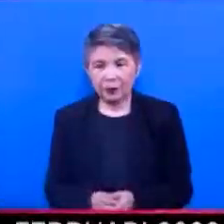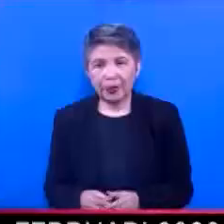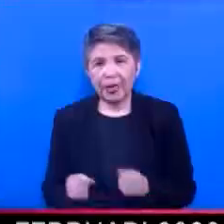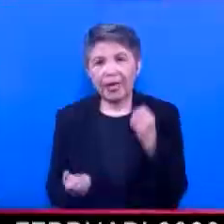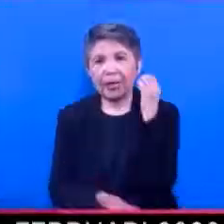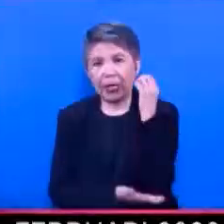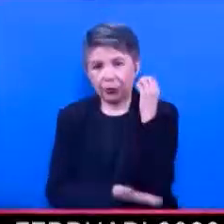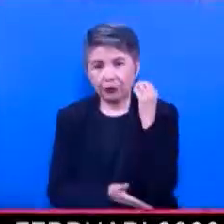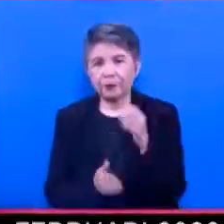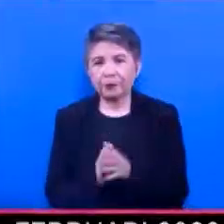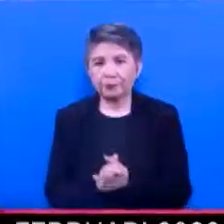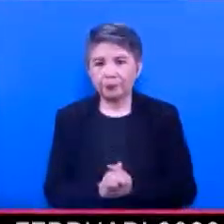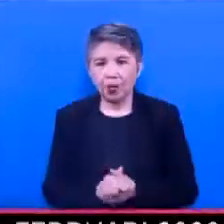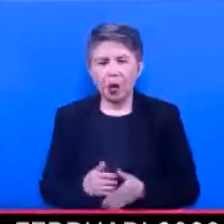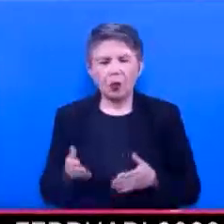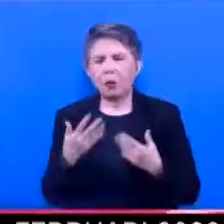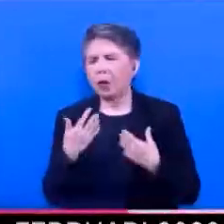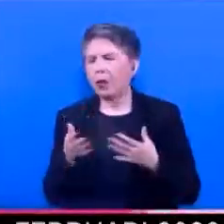dimasukin supaya nanti panasnya